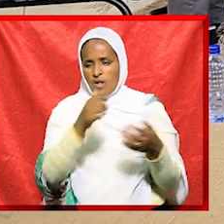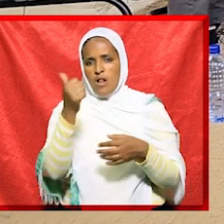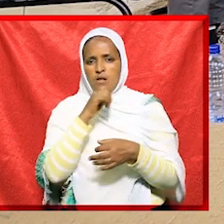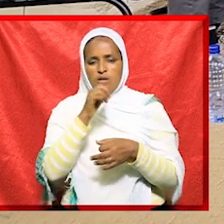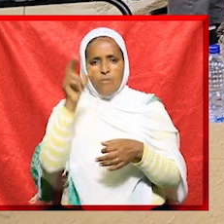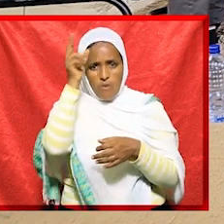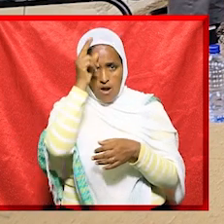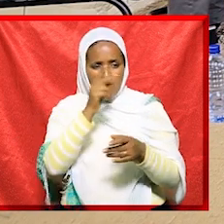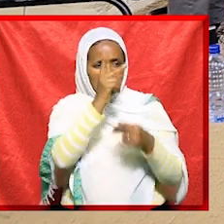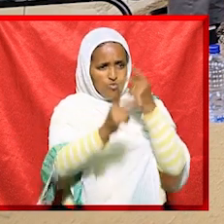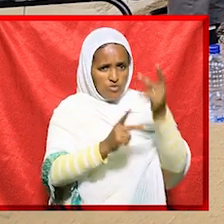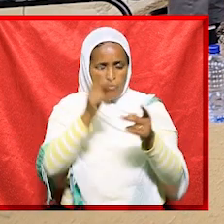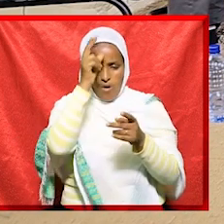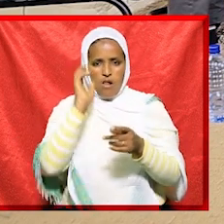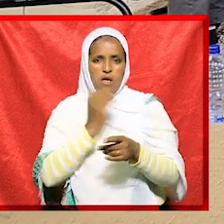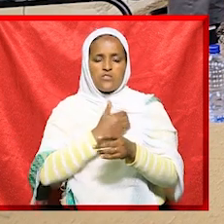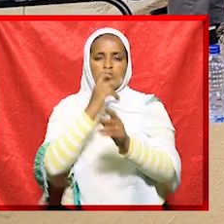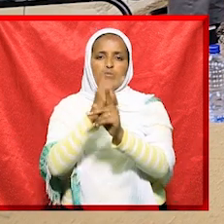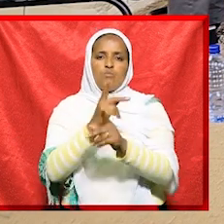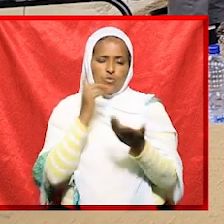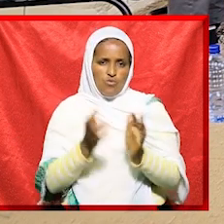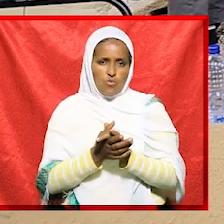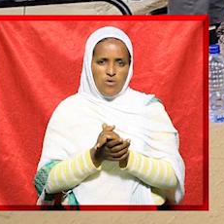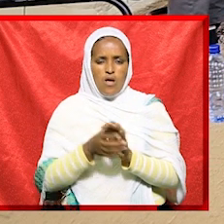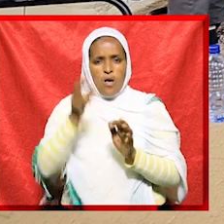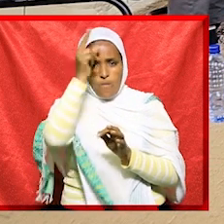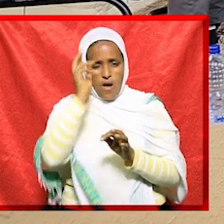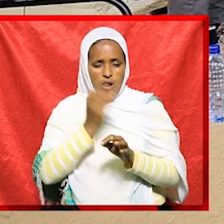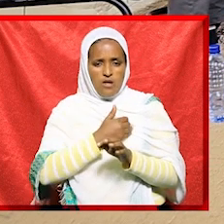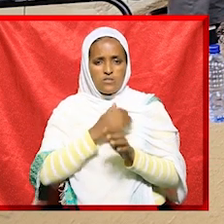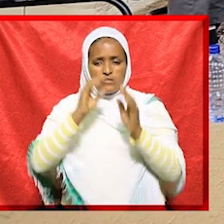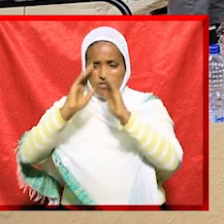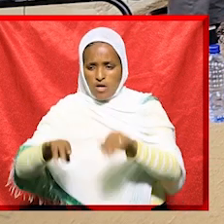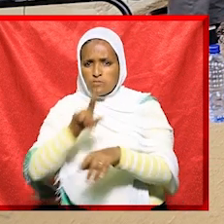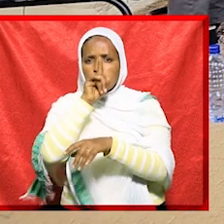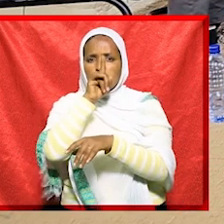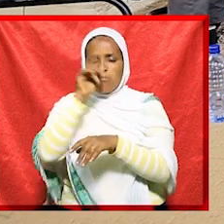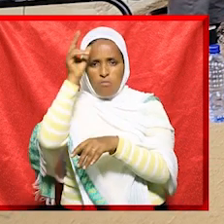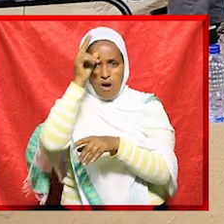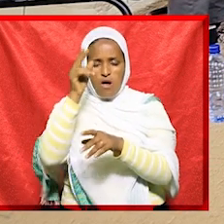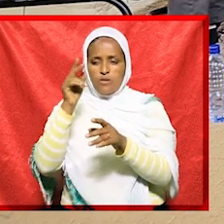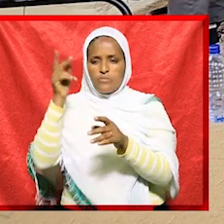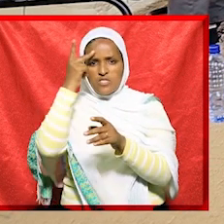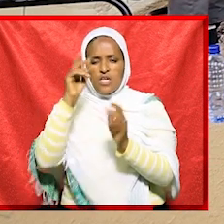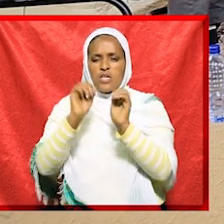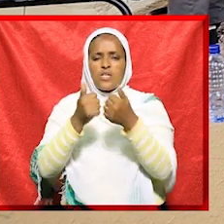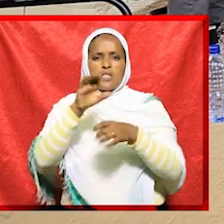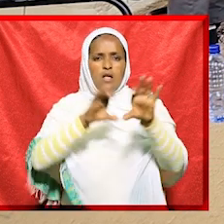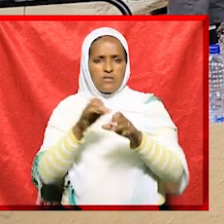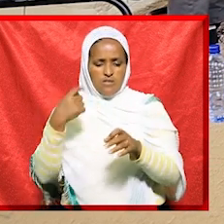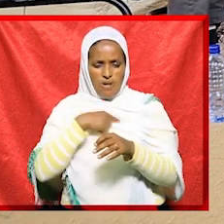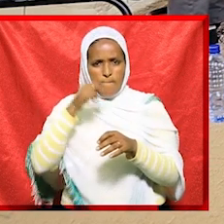እኮ አይደለም ሌላ አይደለም ባህልና ቱሪዝም ስንል ባህላችንን ጠብቁልን ነው ታዲያ ባህላችን ሲናድ ዝም ብሎ ካየ